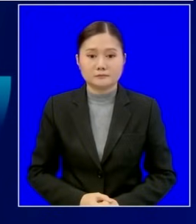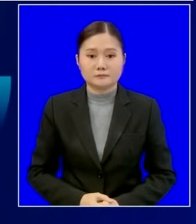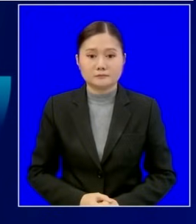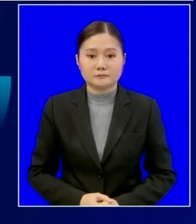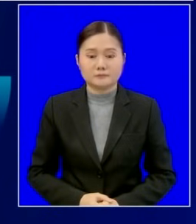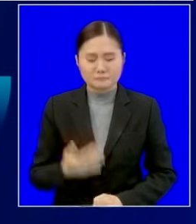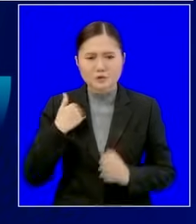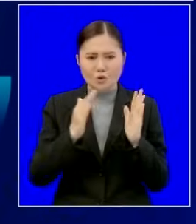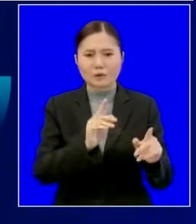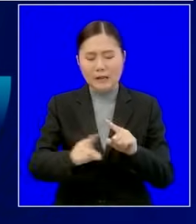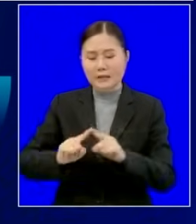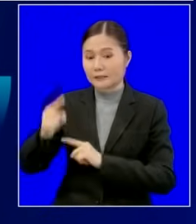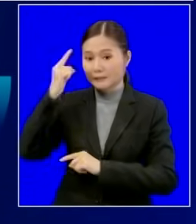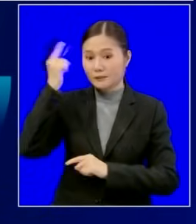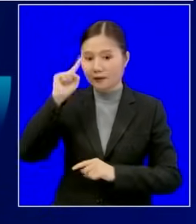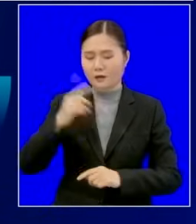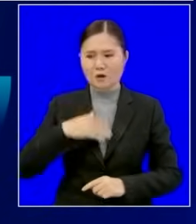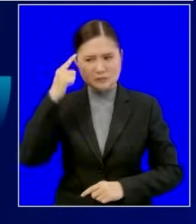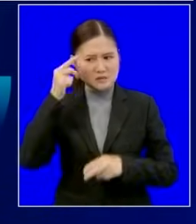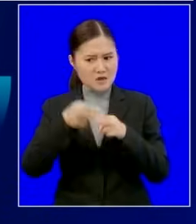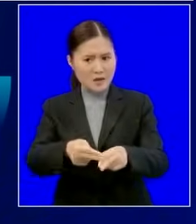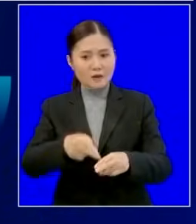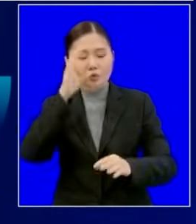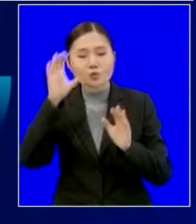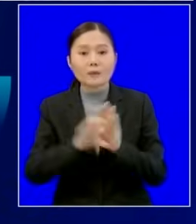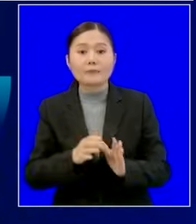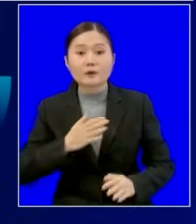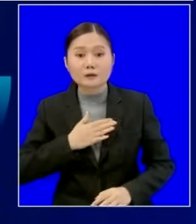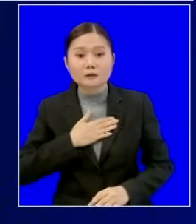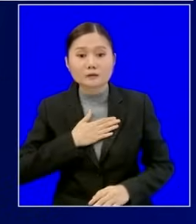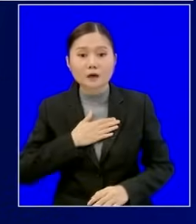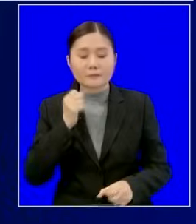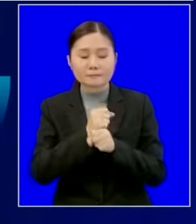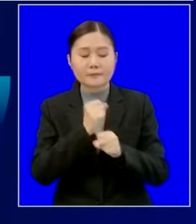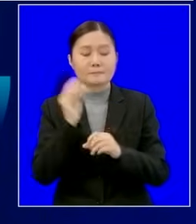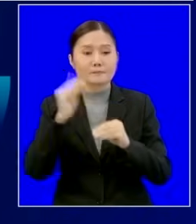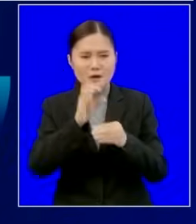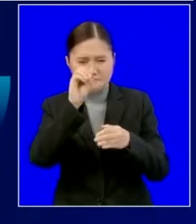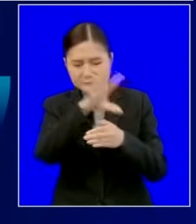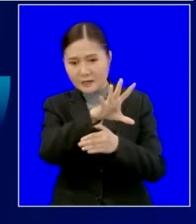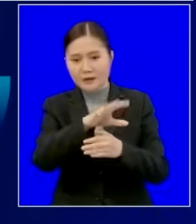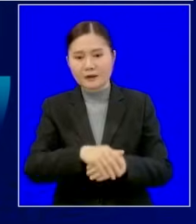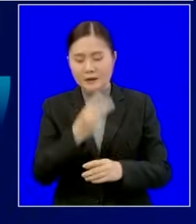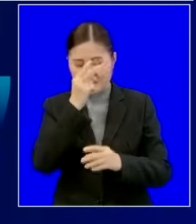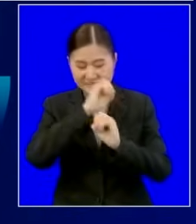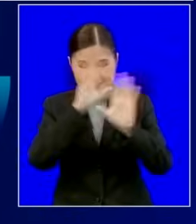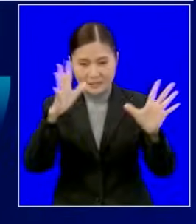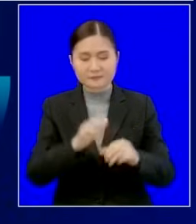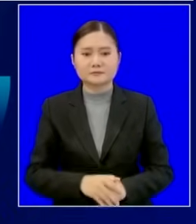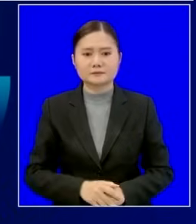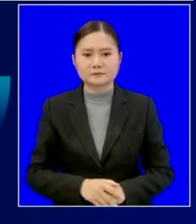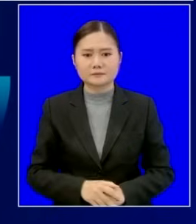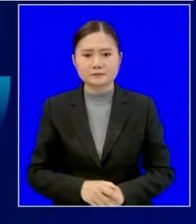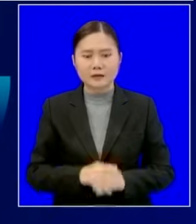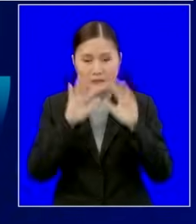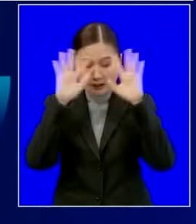มีหลายคนที่คิดว่าเราคิดไปเองเขาก็เลยเอาภาพของเราอะค่ะไปปรับแสงขึ้นพอไปปรับแสงขึ้นมันยิ่งเห็นชัดเป็นค